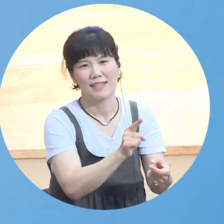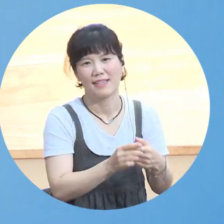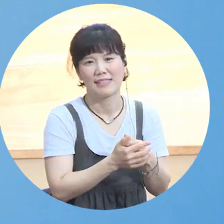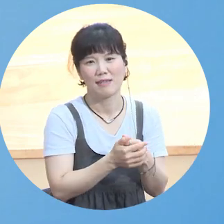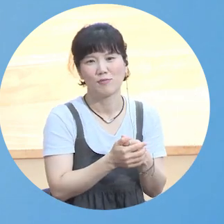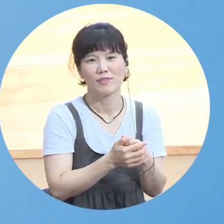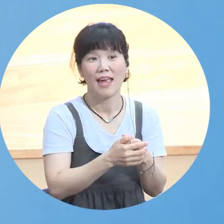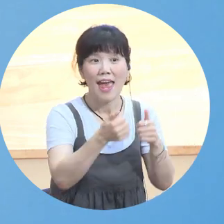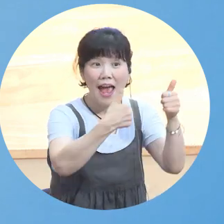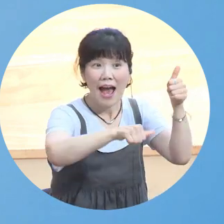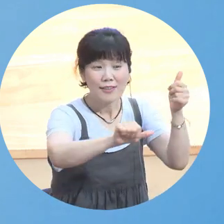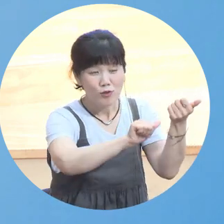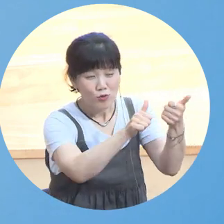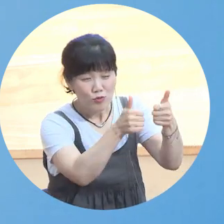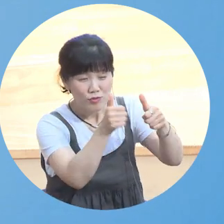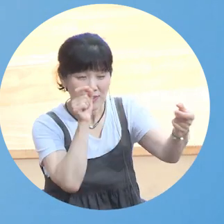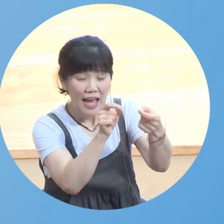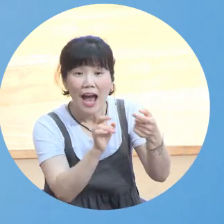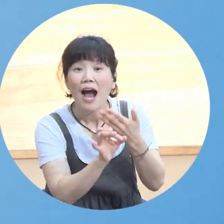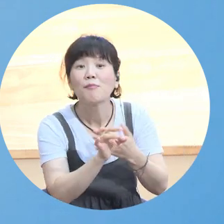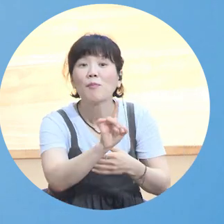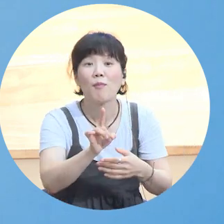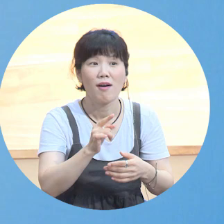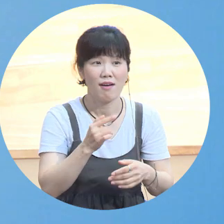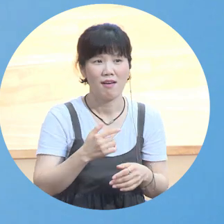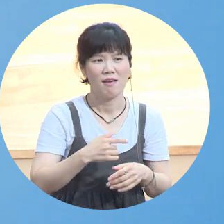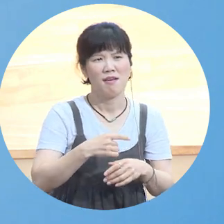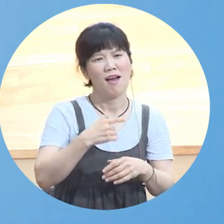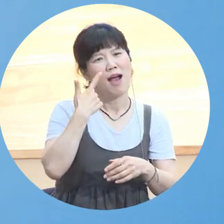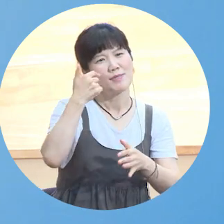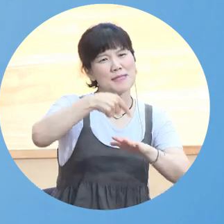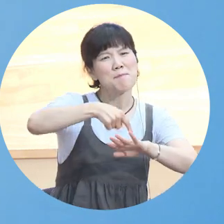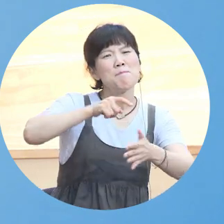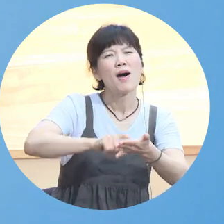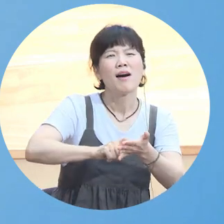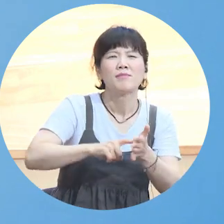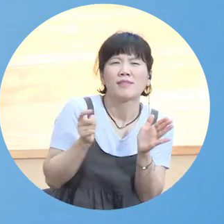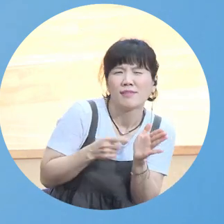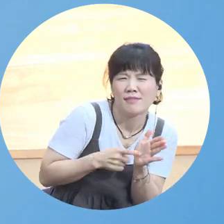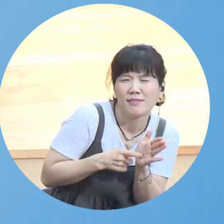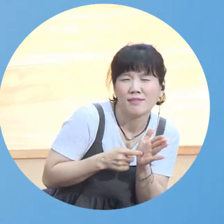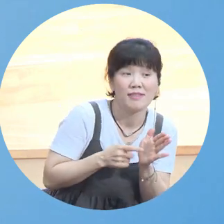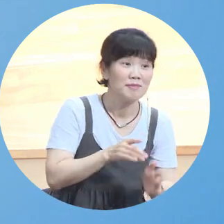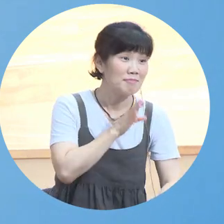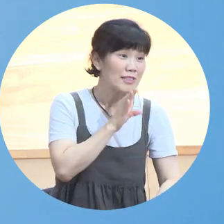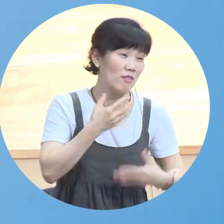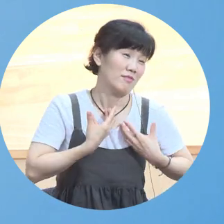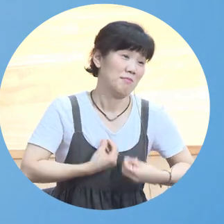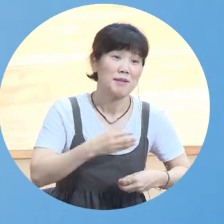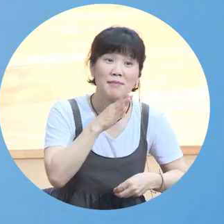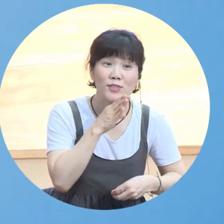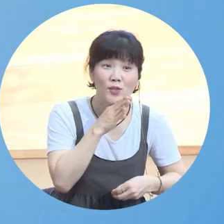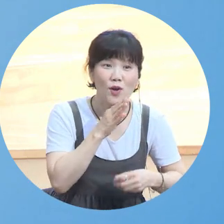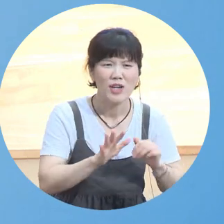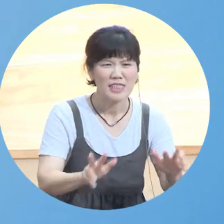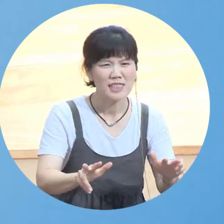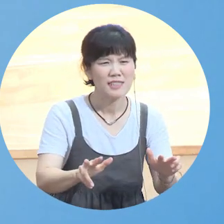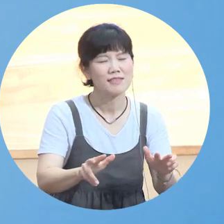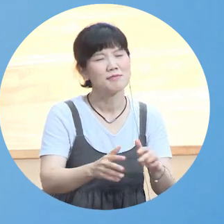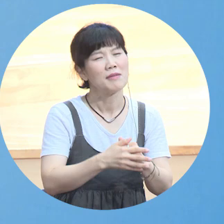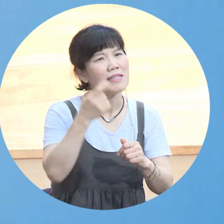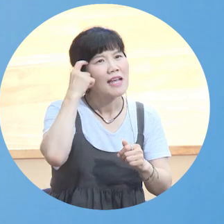것 이상으로 절망적인 순간 있나요 여러분 지금 잠깐 끔찍스럽게 와 상상만 해도 끔찍 스럽습니다